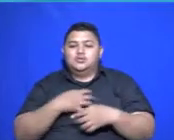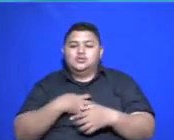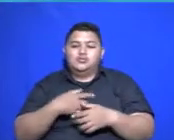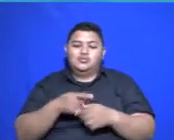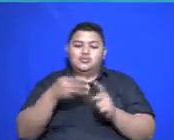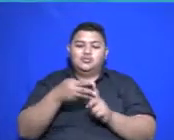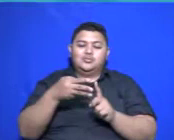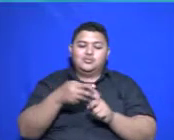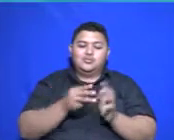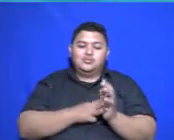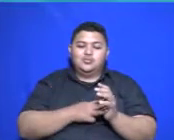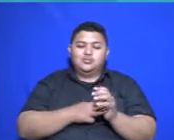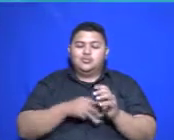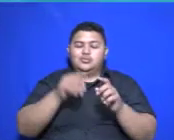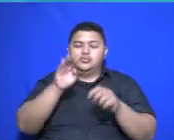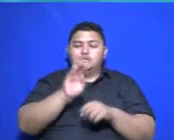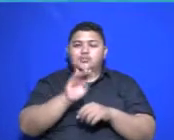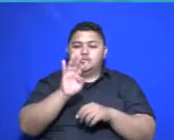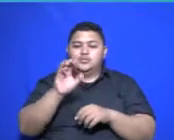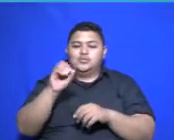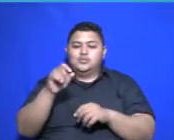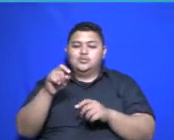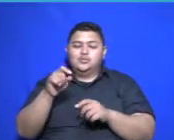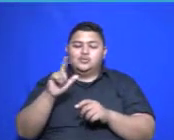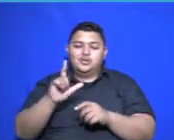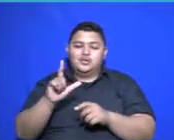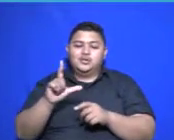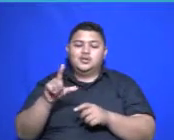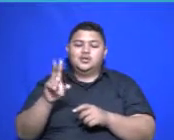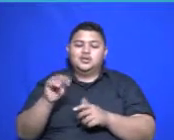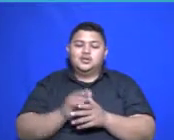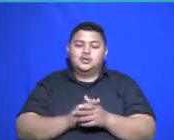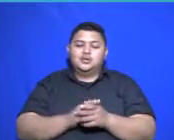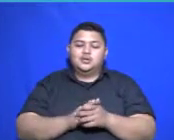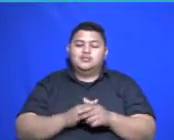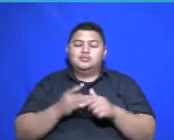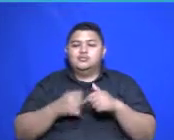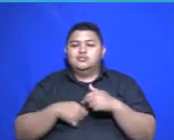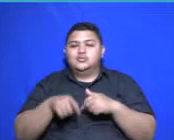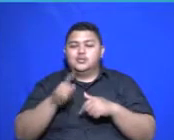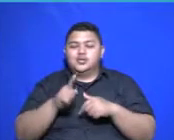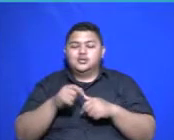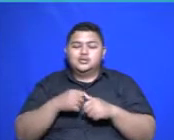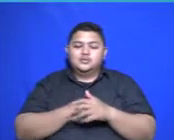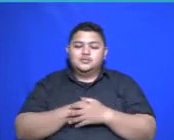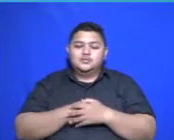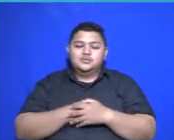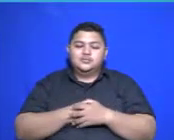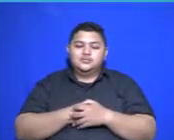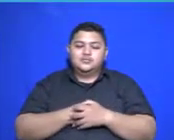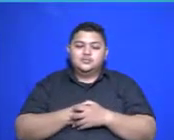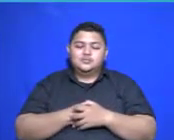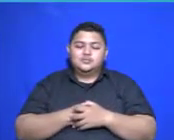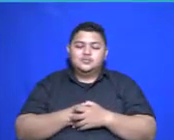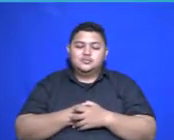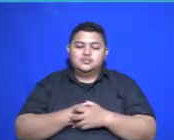di Indonesia adalah 440.000 barel per hari, ini kalau bisa diproduksi dengan hasil inovasi ini, saya yakin Indonesia selesai tidak